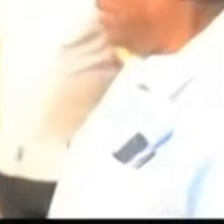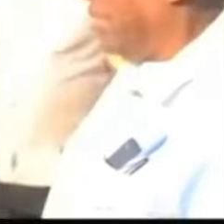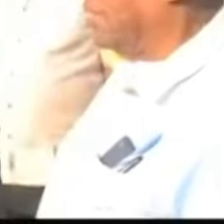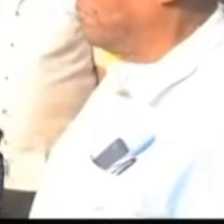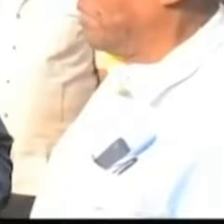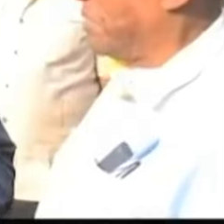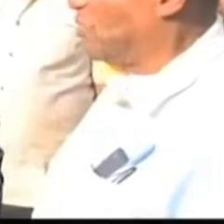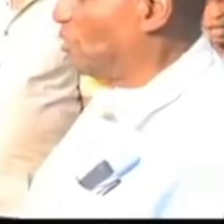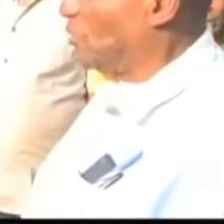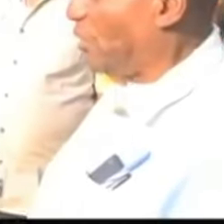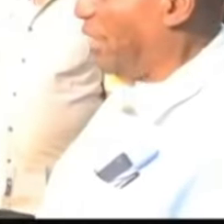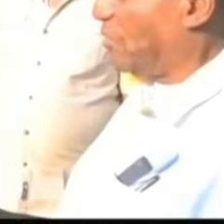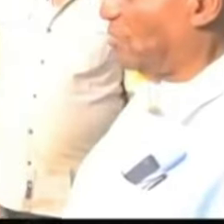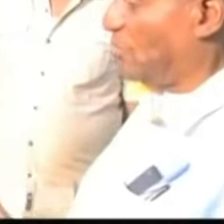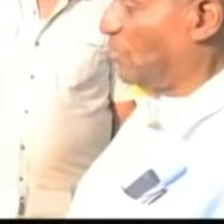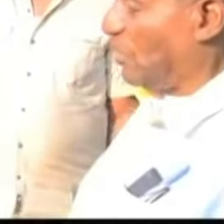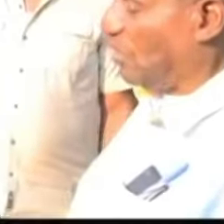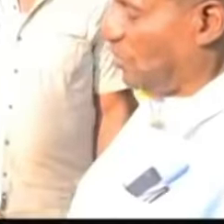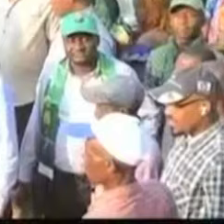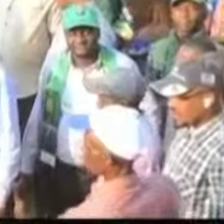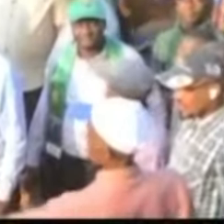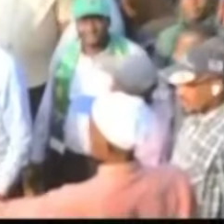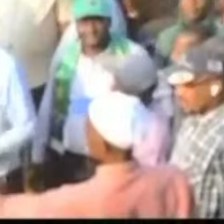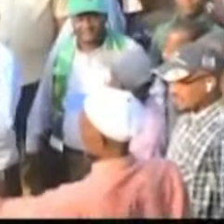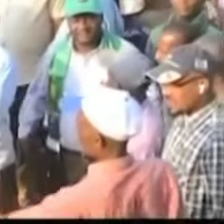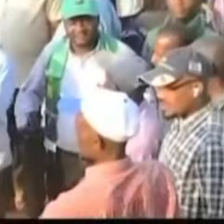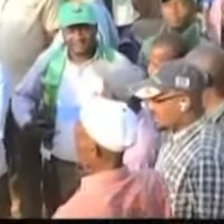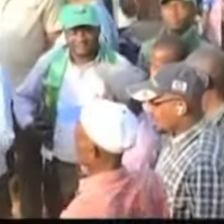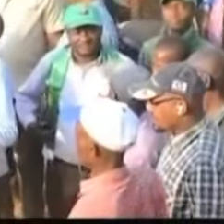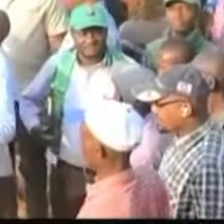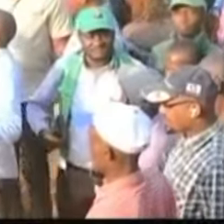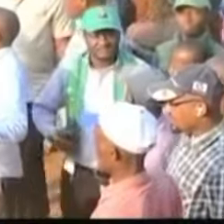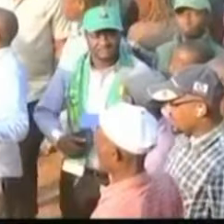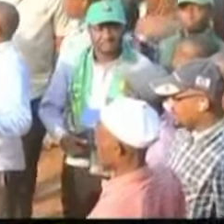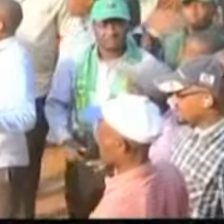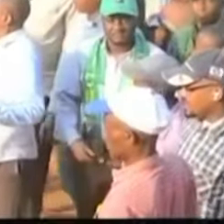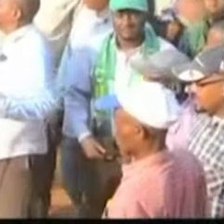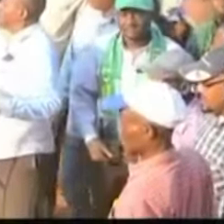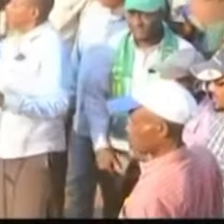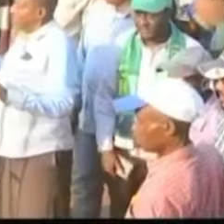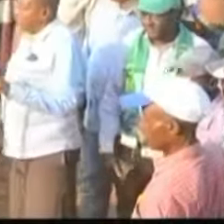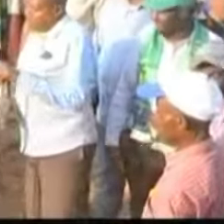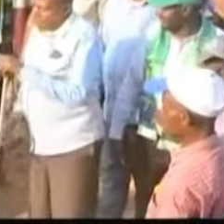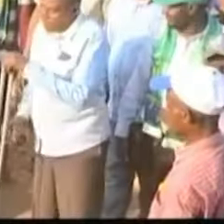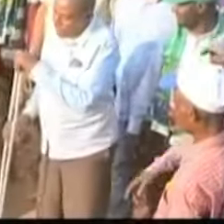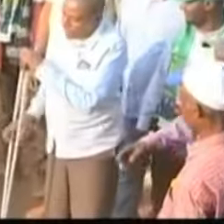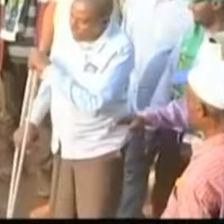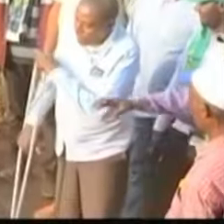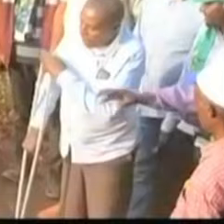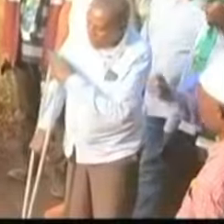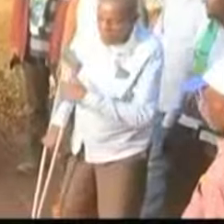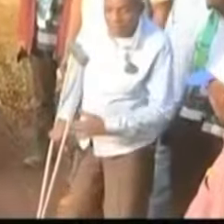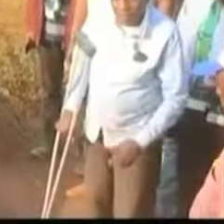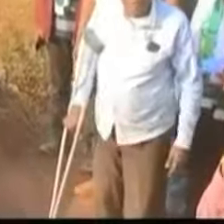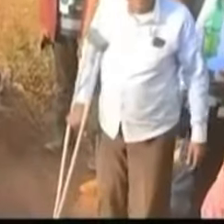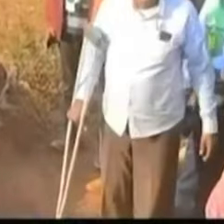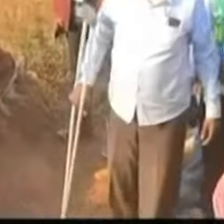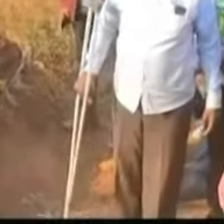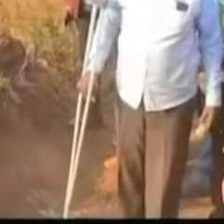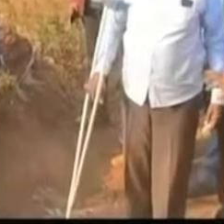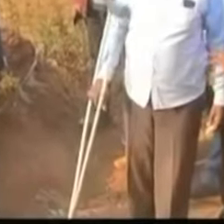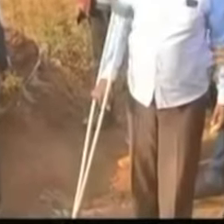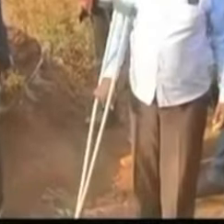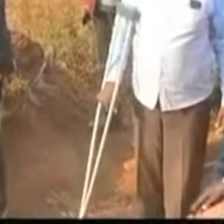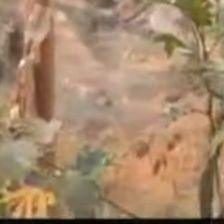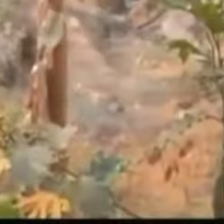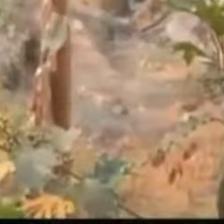saisonnière, ce qui explique des milliers de voix obtenues aux récentes élections que l'alchimie électorale a galvaudée. Mwanaweka, comme on